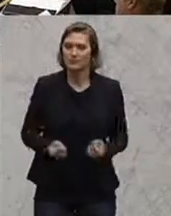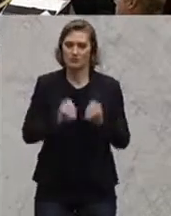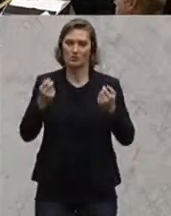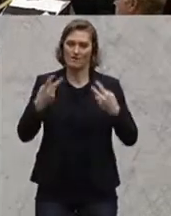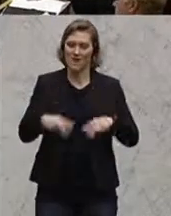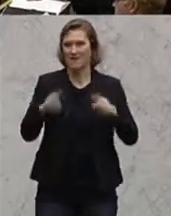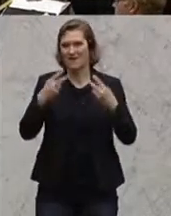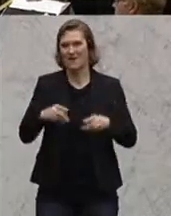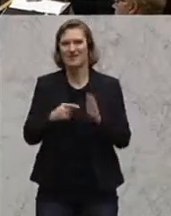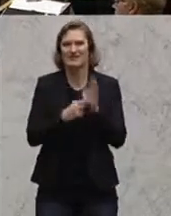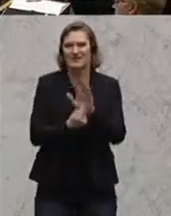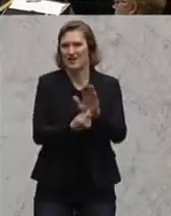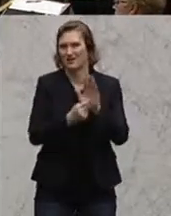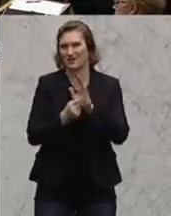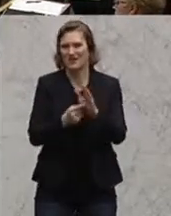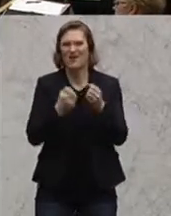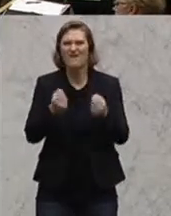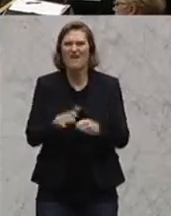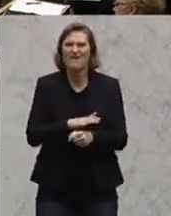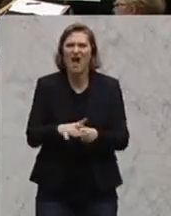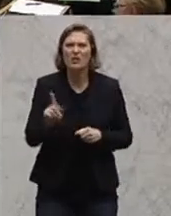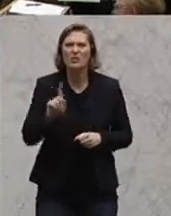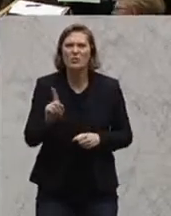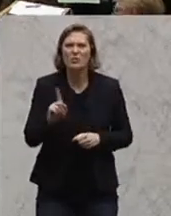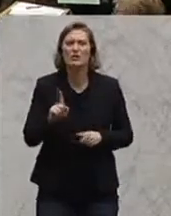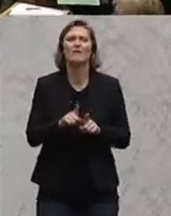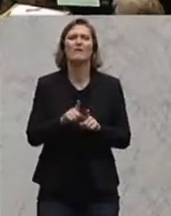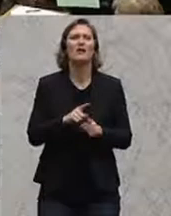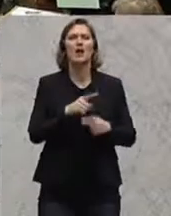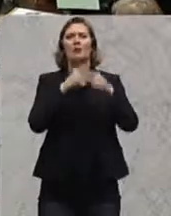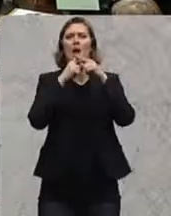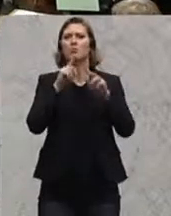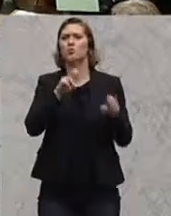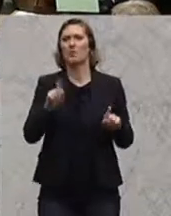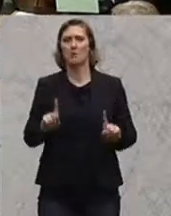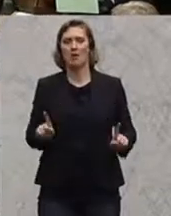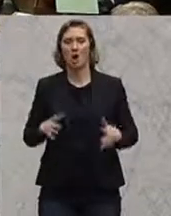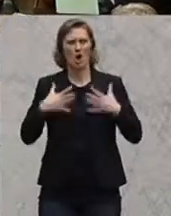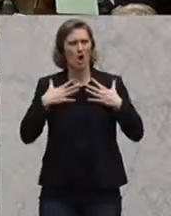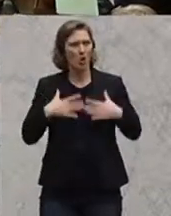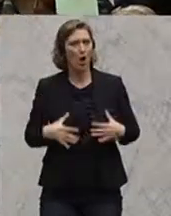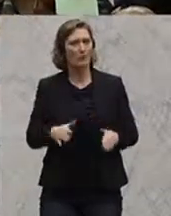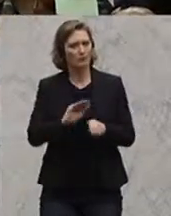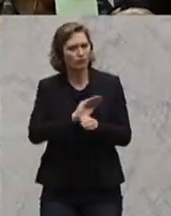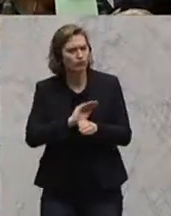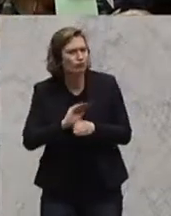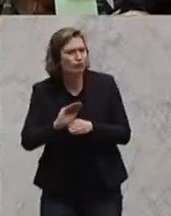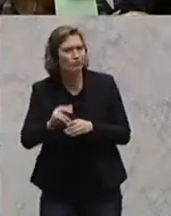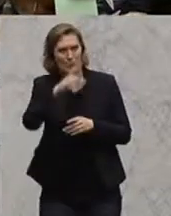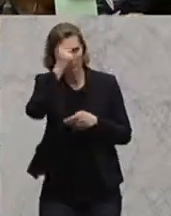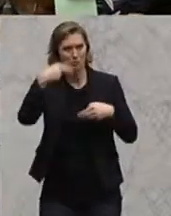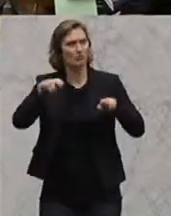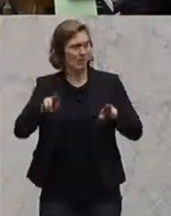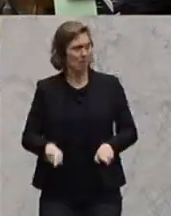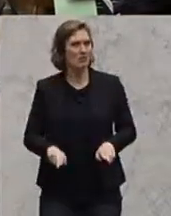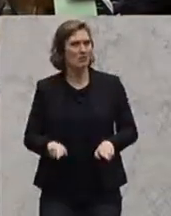wieder aufmerksam machen. Vergewaltigungen dürfen für uns kein Tabuthema sein. Körperliche Unversehrtheit ist ein